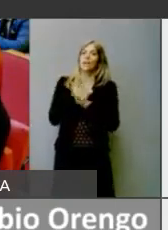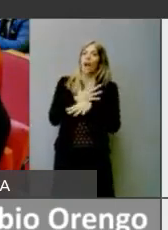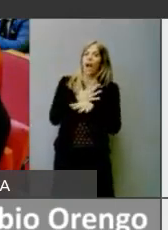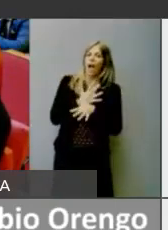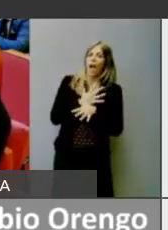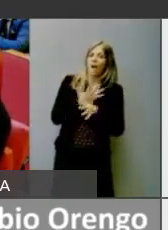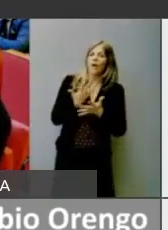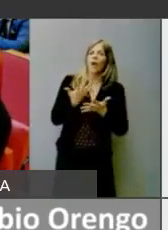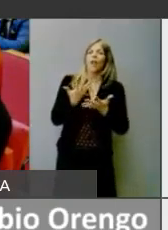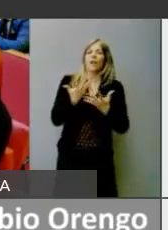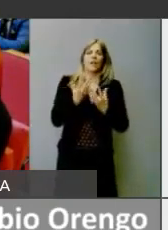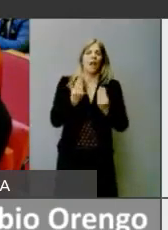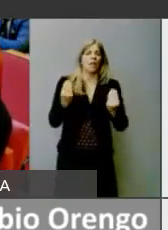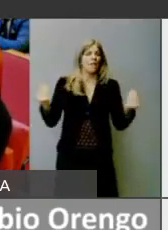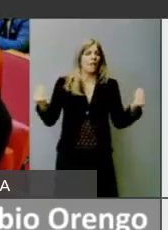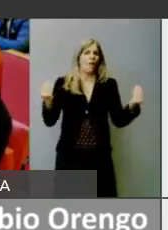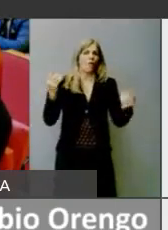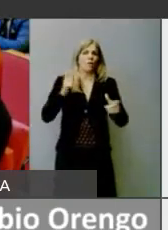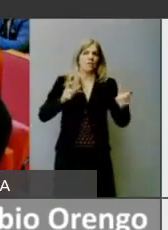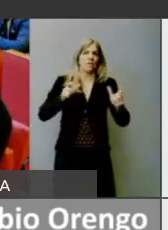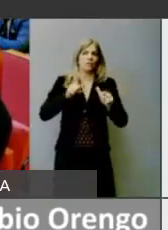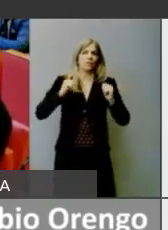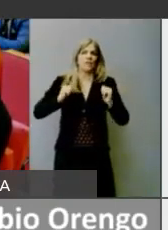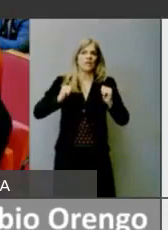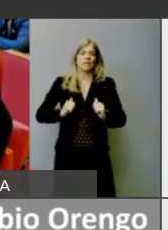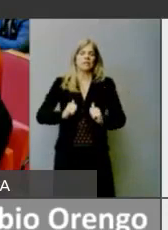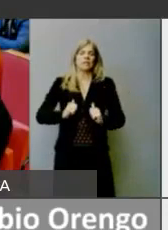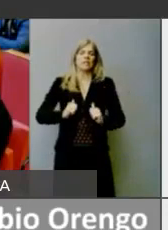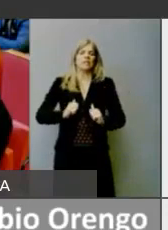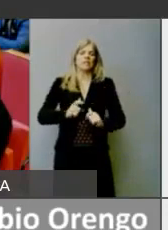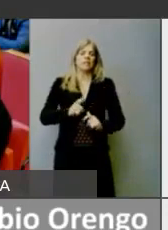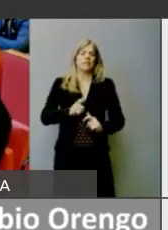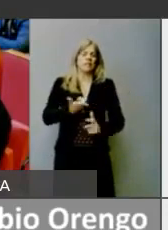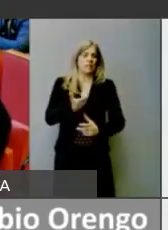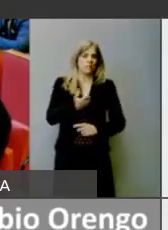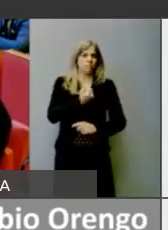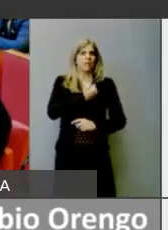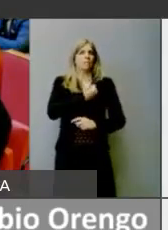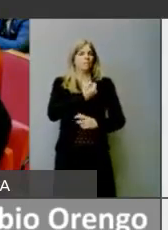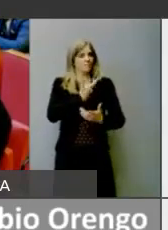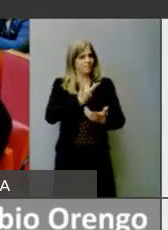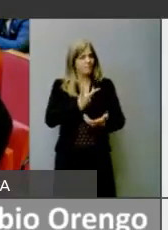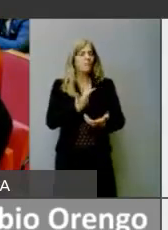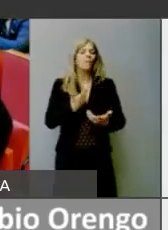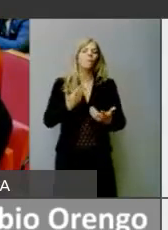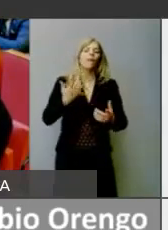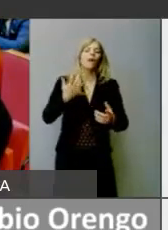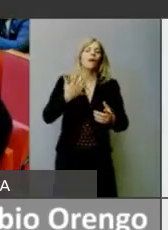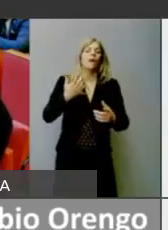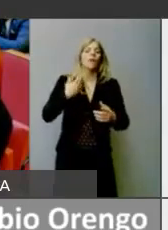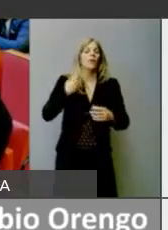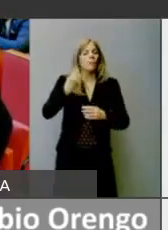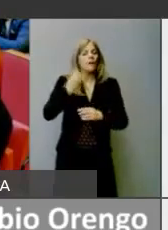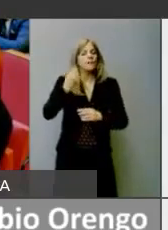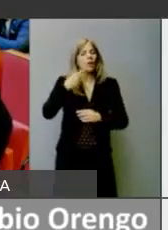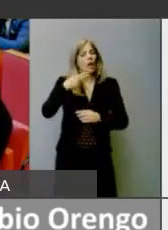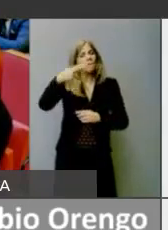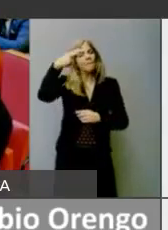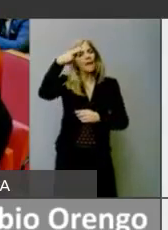molti cittadini. Io credo che onorare la memoria di Rosanna Benzi sia